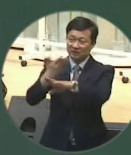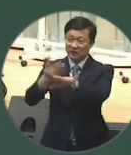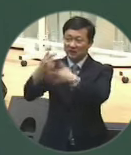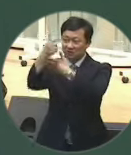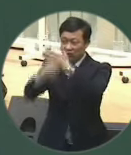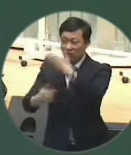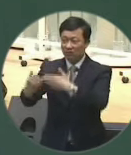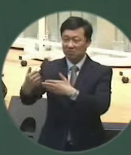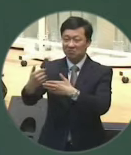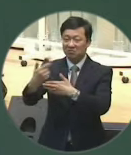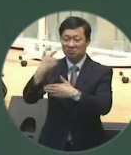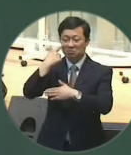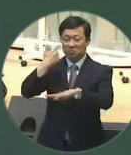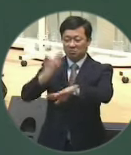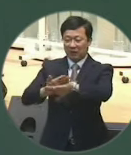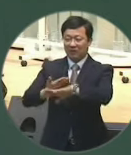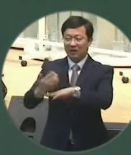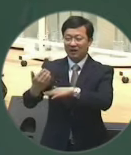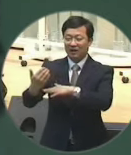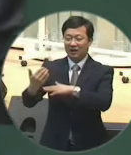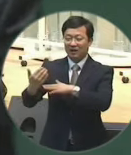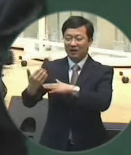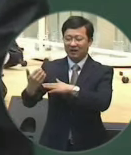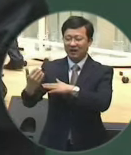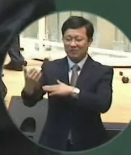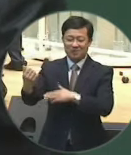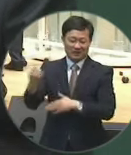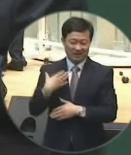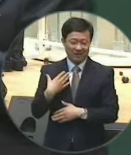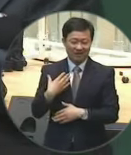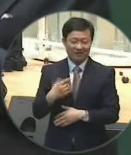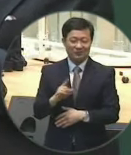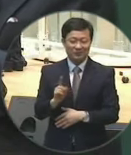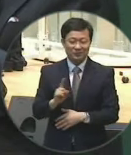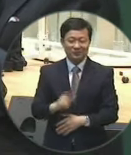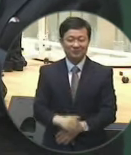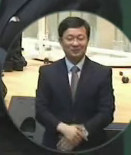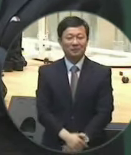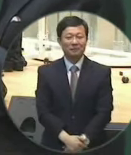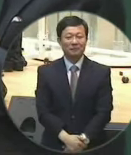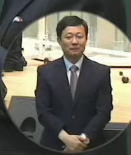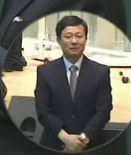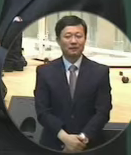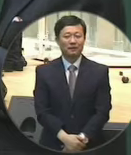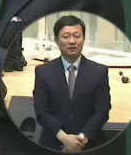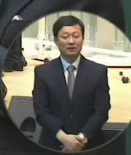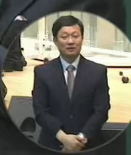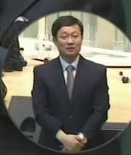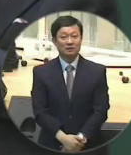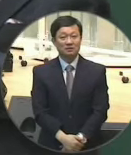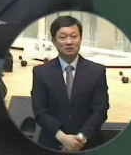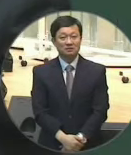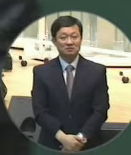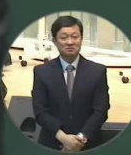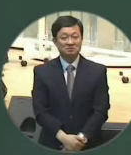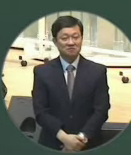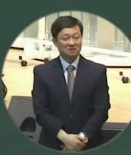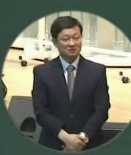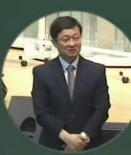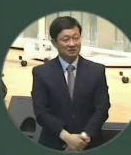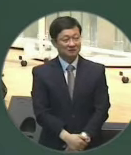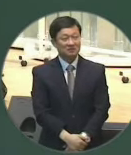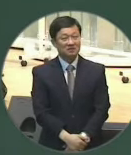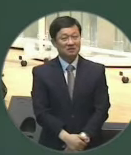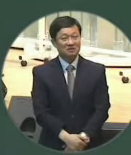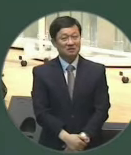교단에서 이렇게 얘기하거든요. 제가 설교 듣고. So other denominations who hear sermons like this that I give, they would say this. 우리는 그러면은